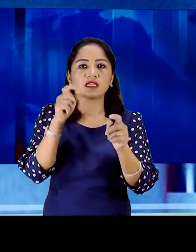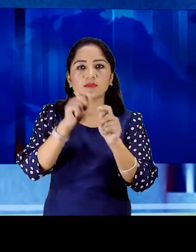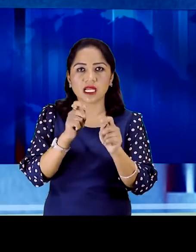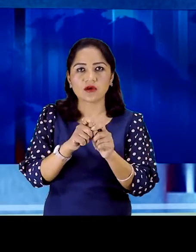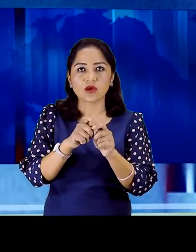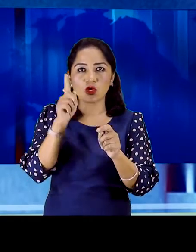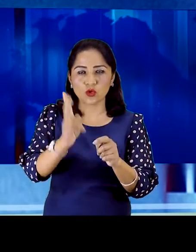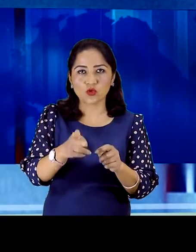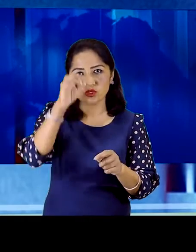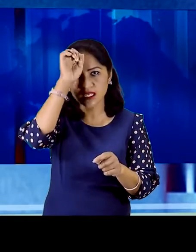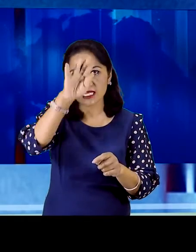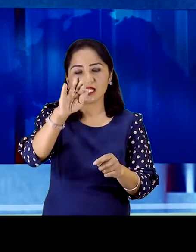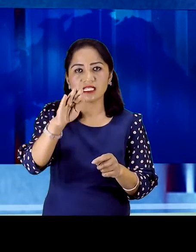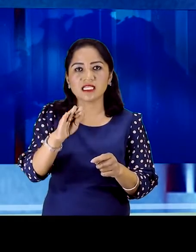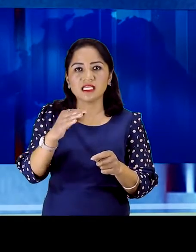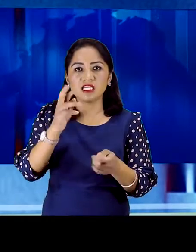चार